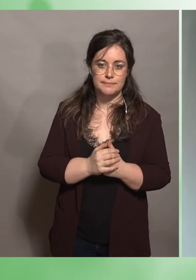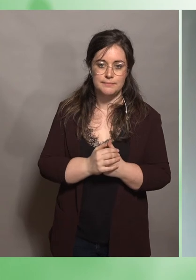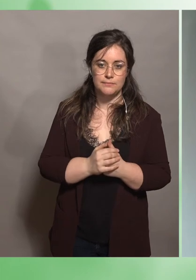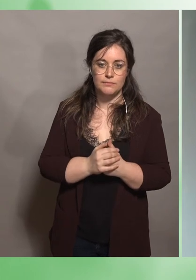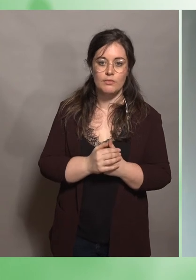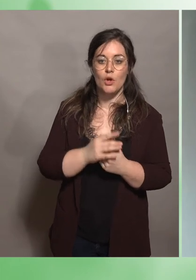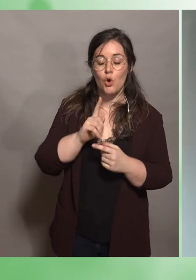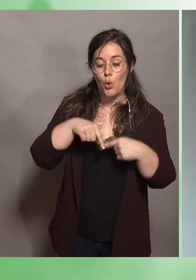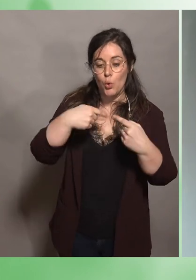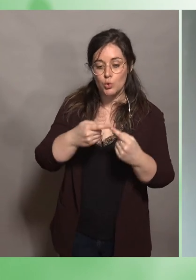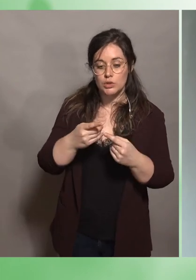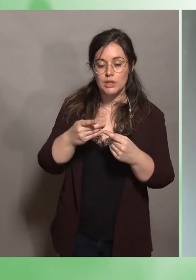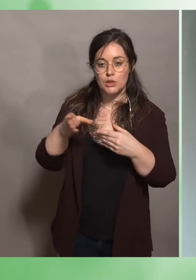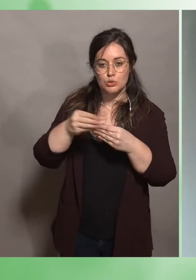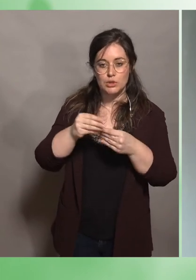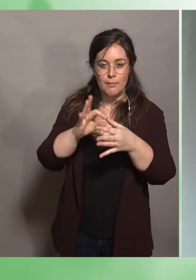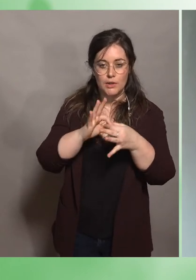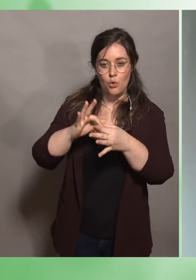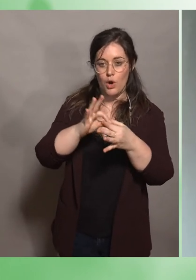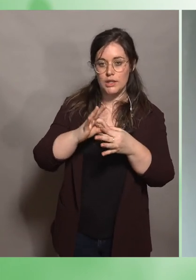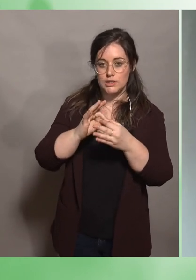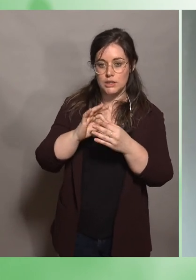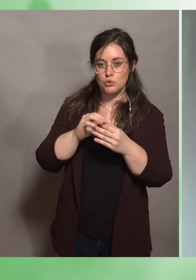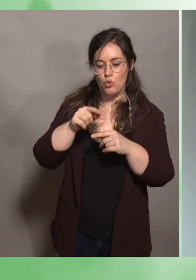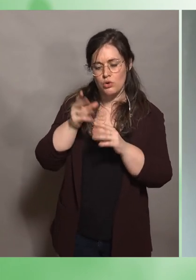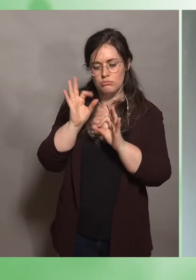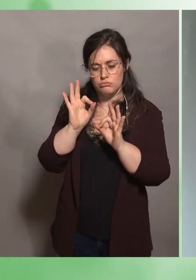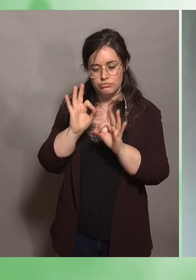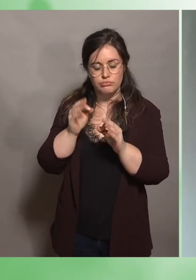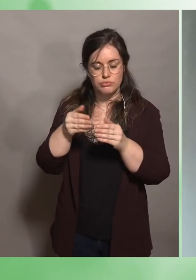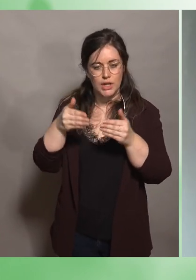mit Organisationen, die uns hier auch sehr stark und intensiv begleitet haben,